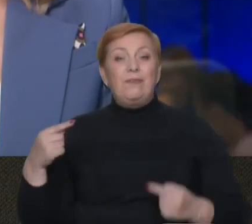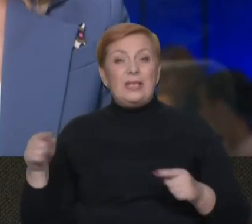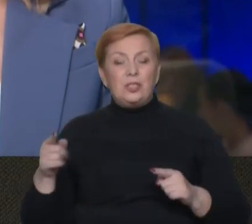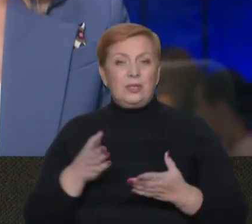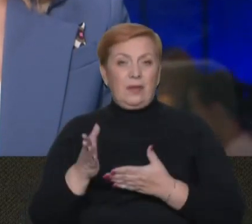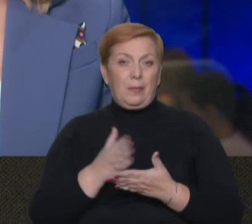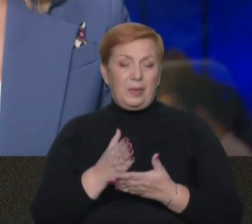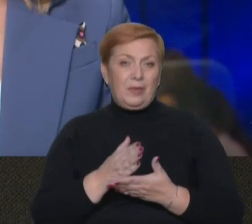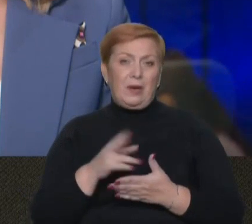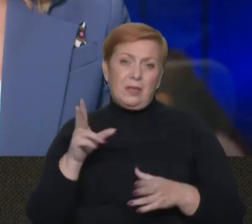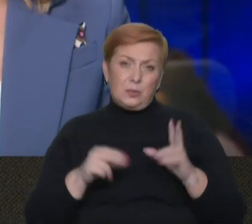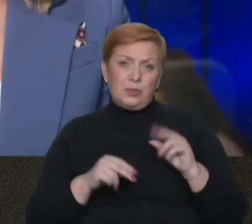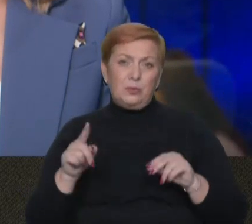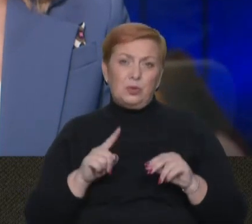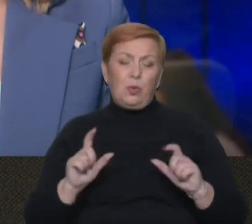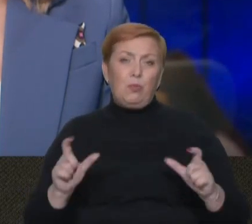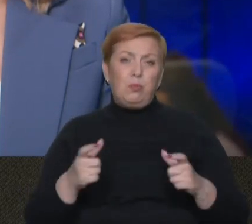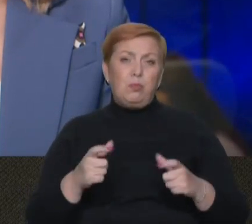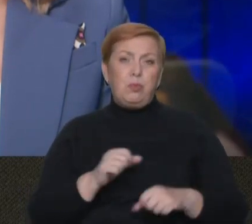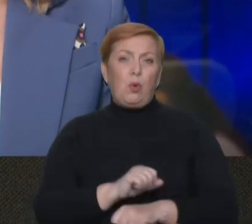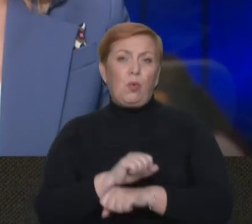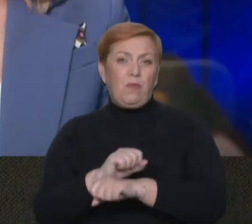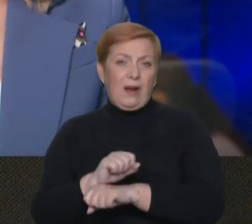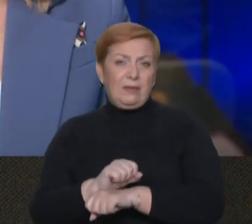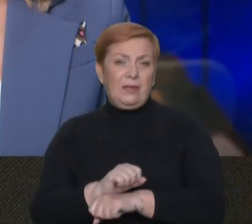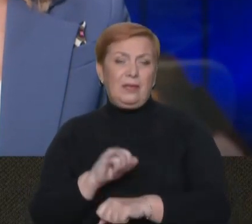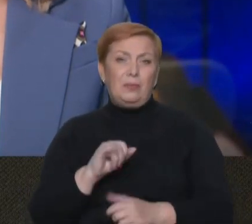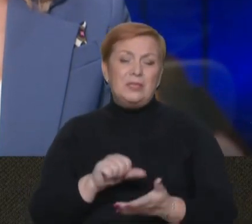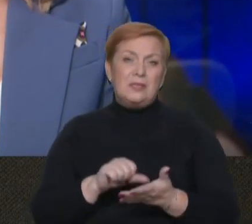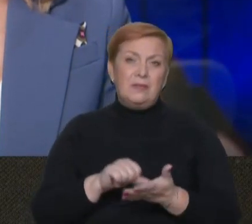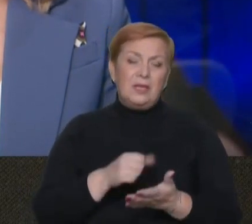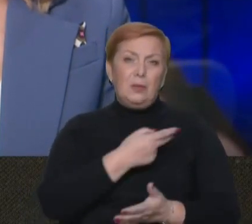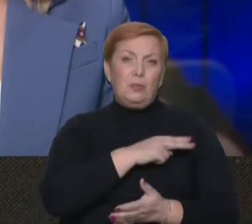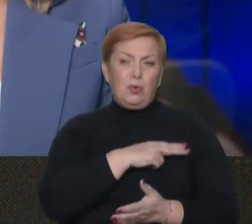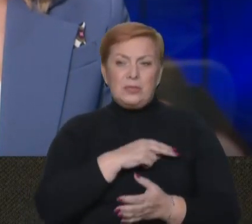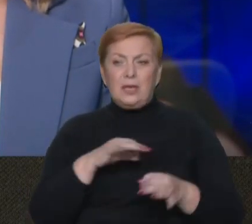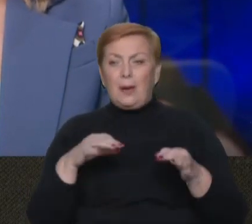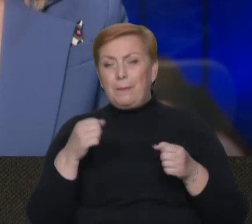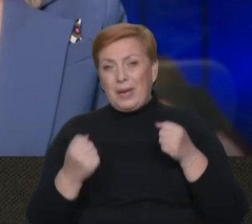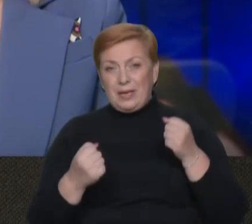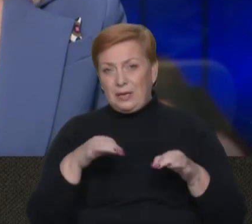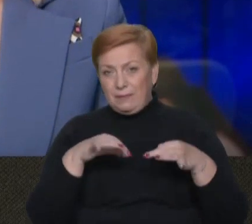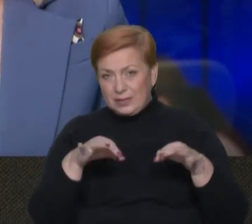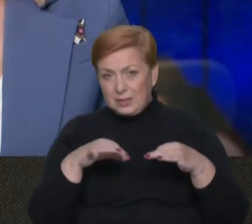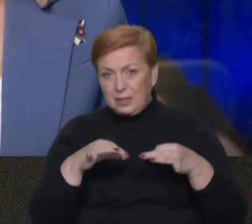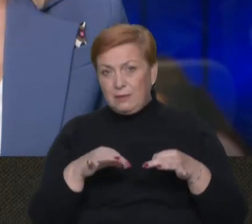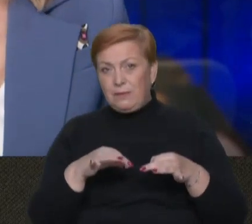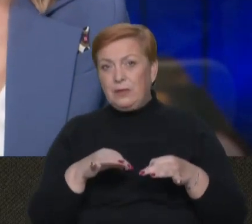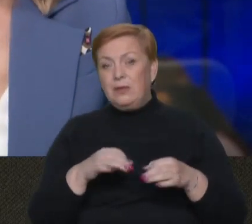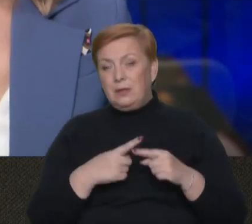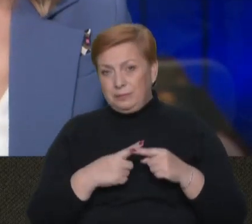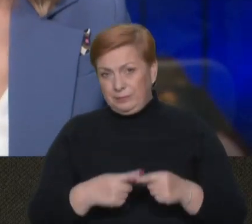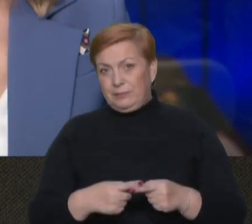ж таки блокувальники ті представники польських перевізни все ж таки йтимуть